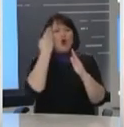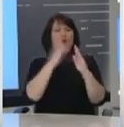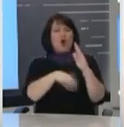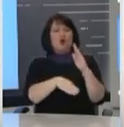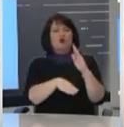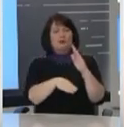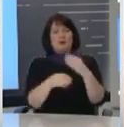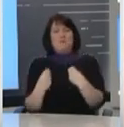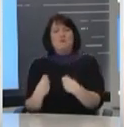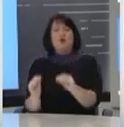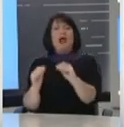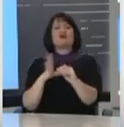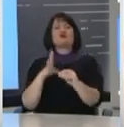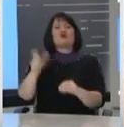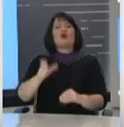την πολλούν σε πολίτες.